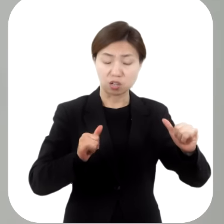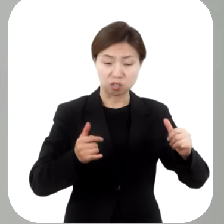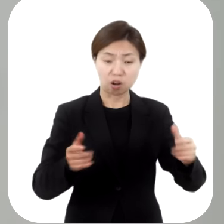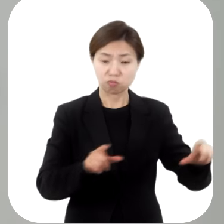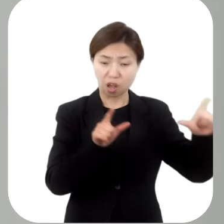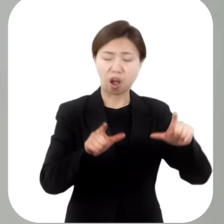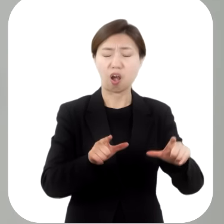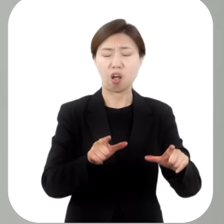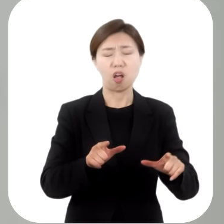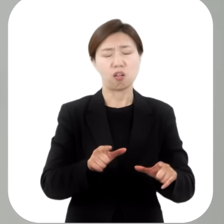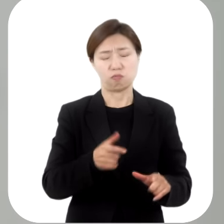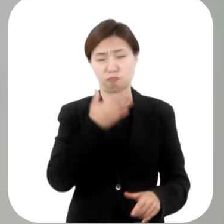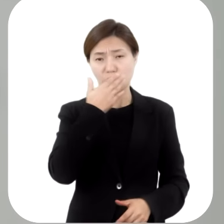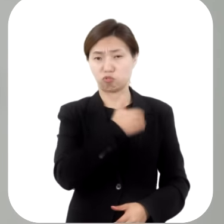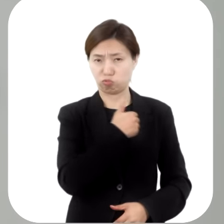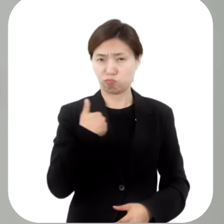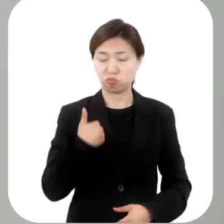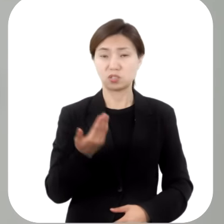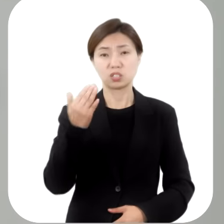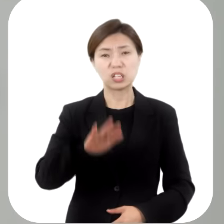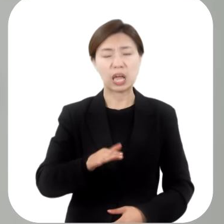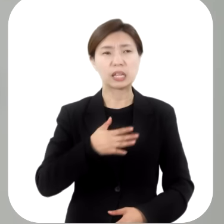문제는 내가 바라는 것이